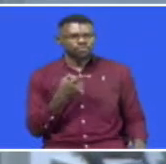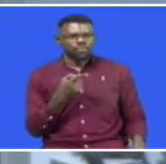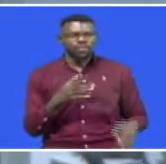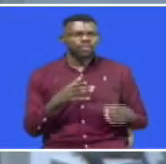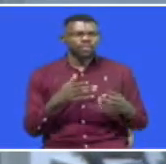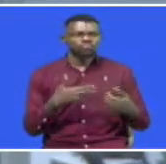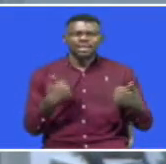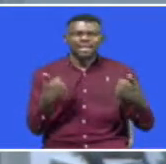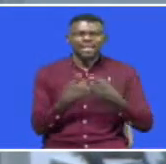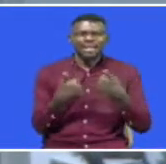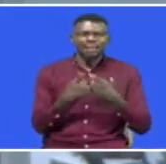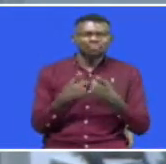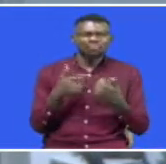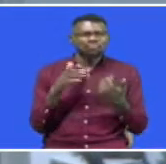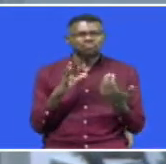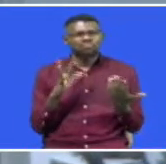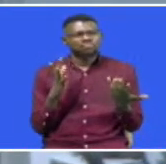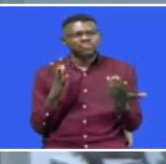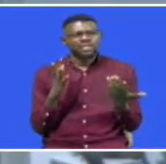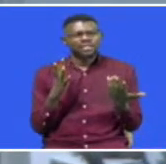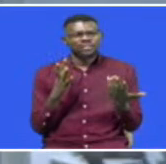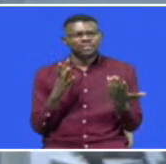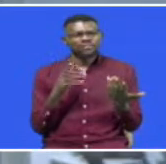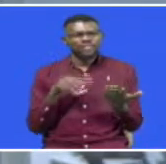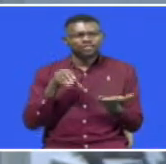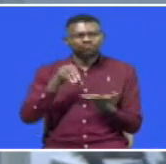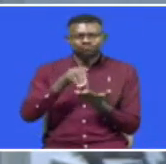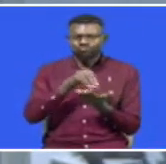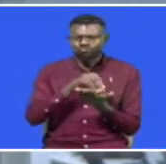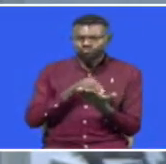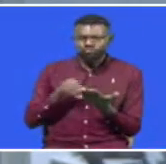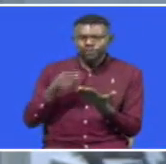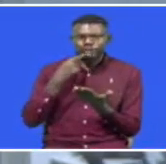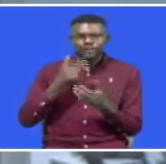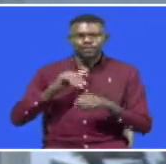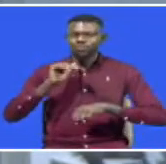wanaoshiriki hawatazingatia kanuni na sheria. Hayo yalisemwa na wataalam kutoka sekta tofauti.